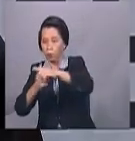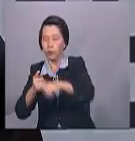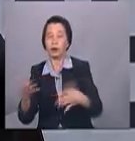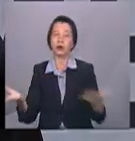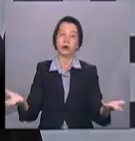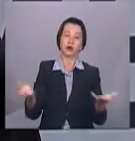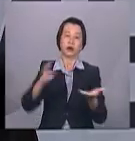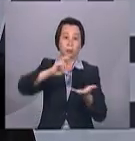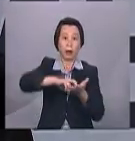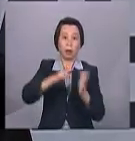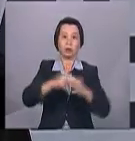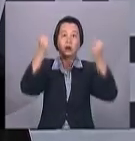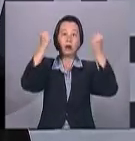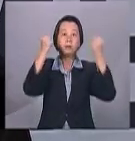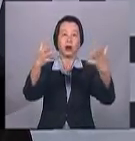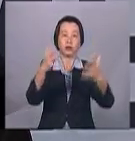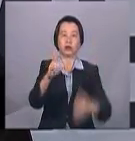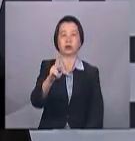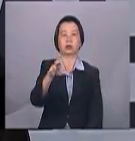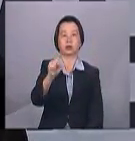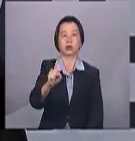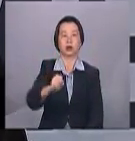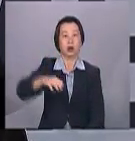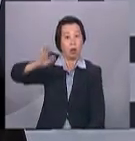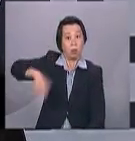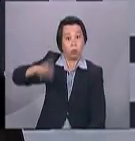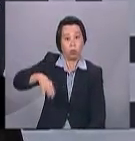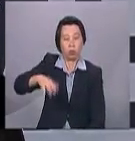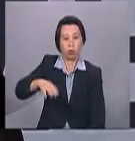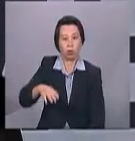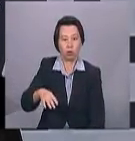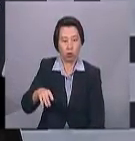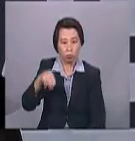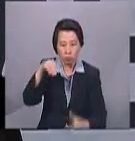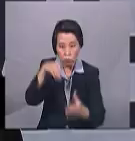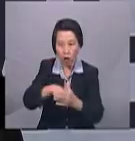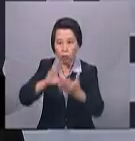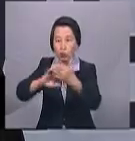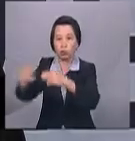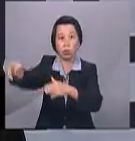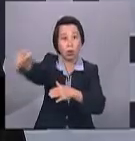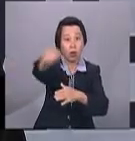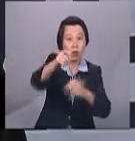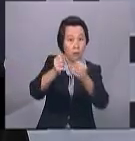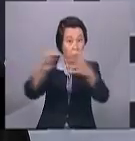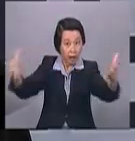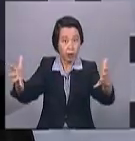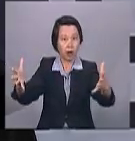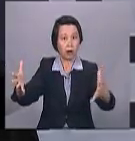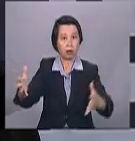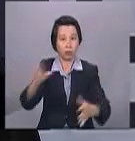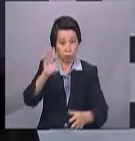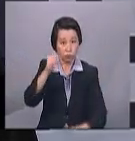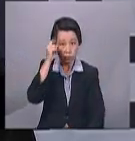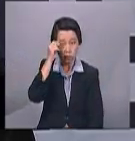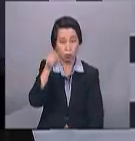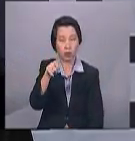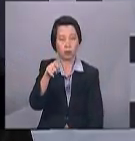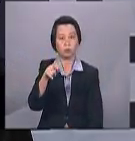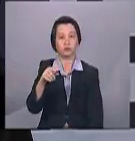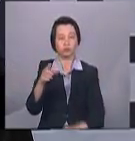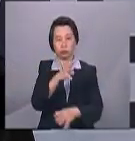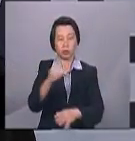bermakna banyak kes yang belum dikesan dalam komuniti. Okay, that's understandable.